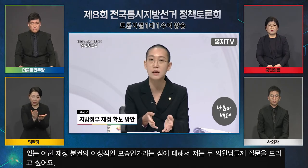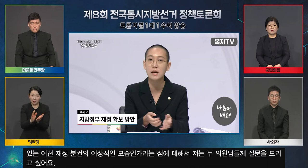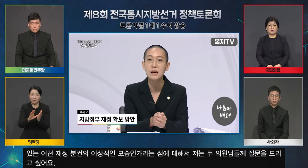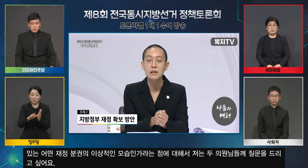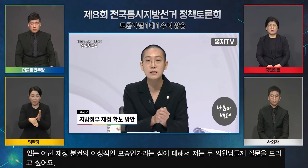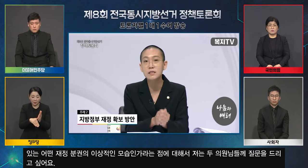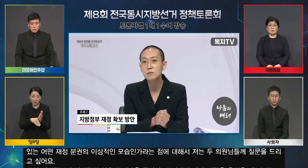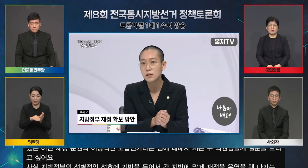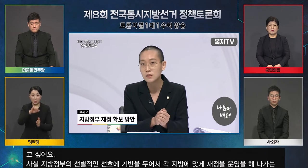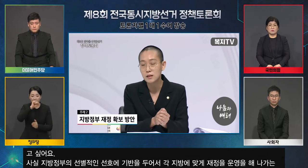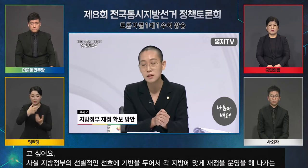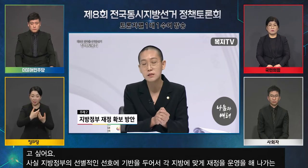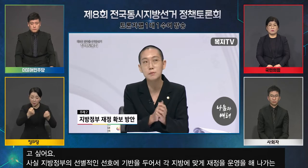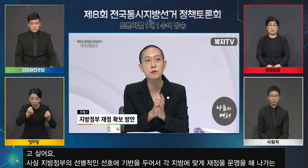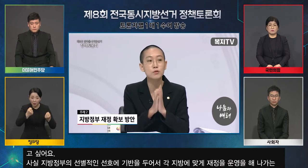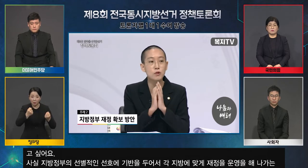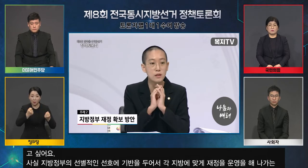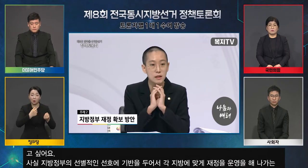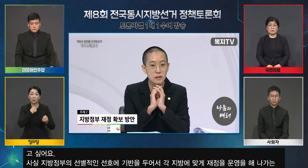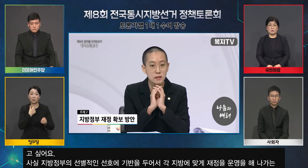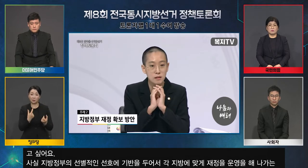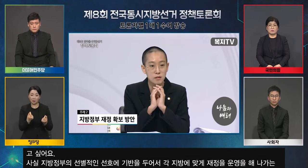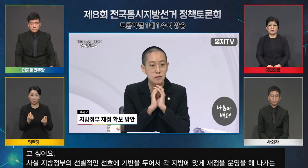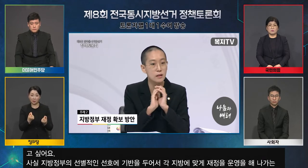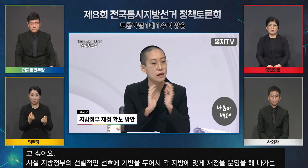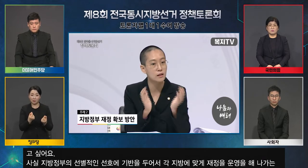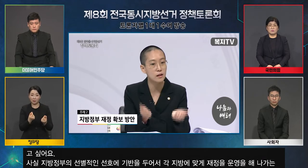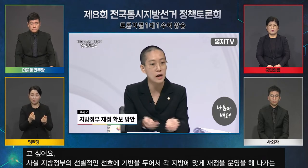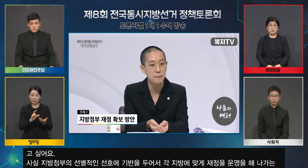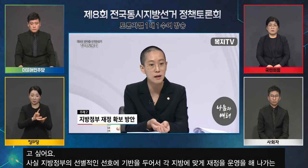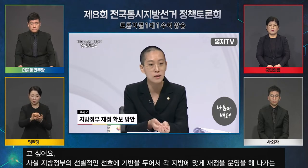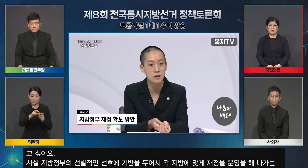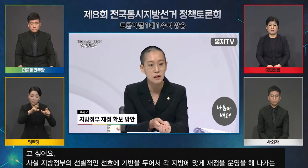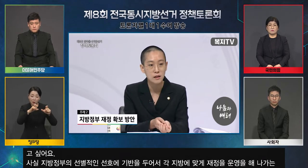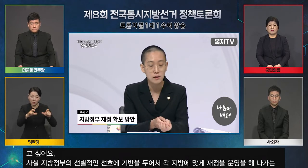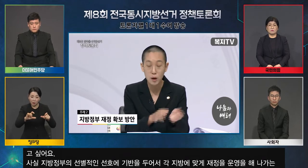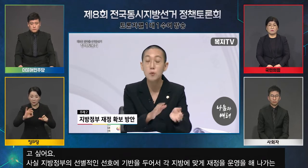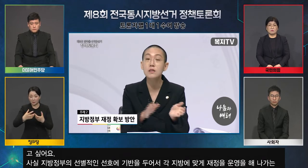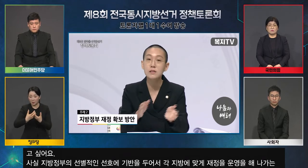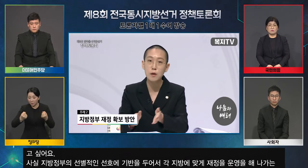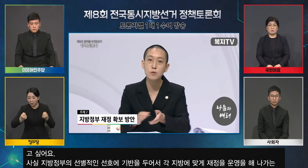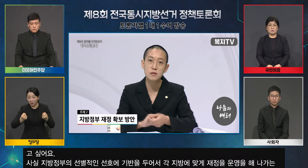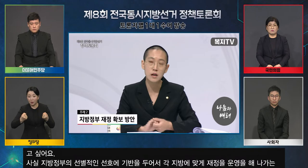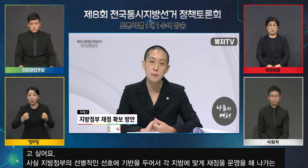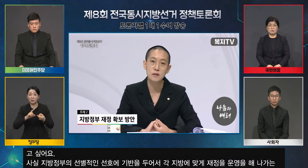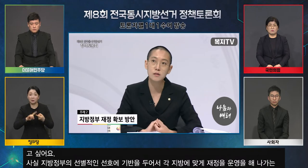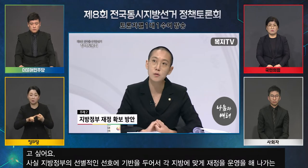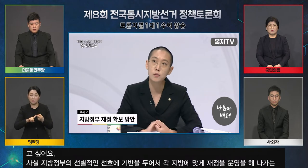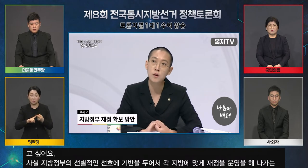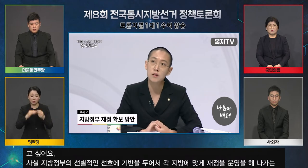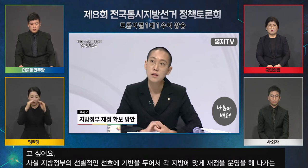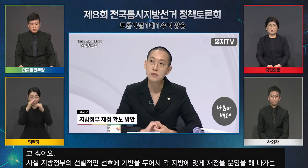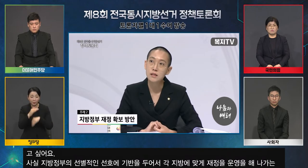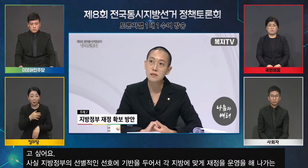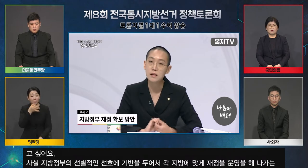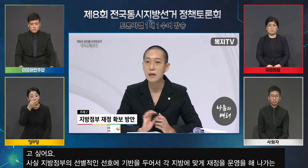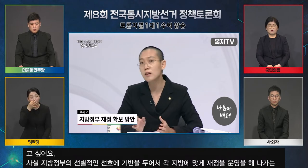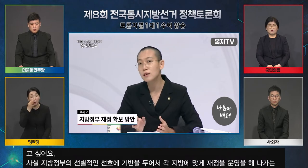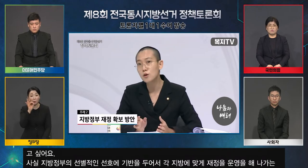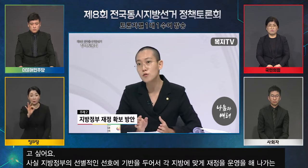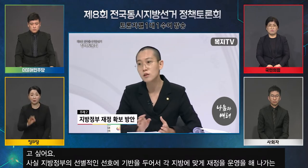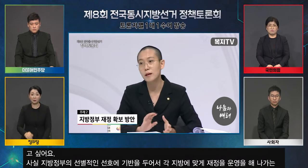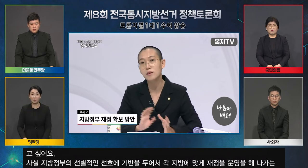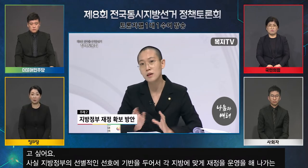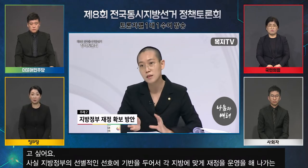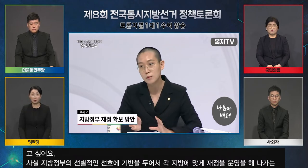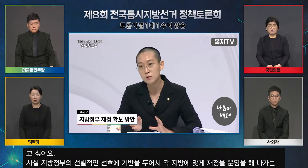취지일 텐데 지금 제가 지방분권에 대한 얘기들이 가만히 되고 있는 내용들을 가만히 들어보면 사실상